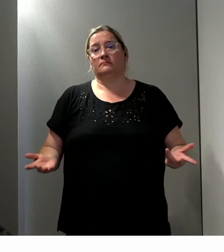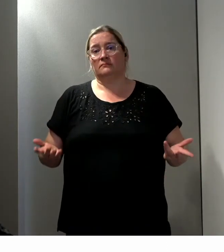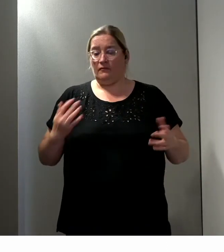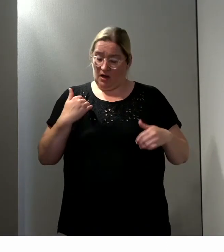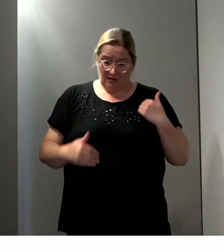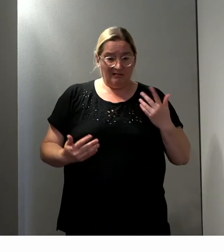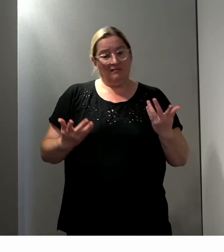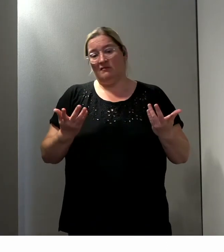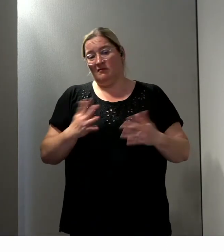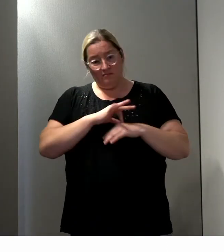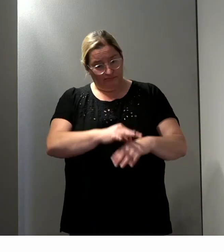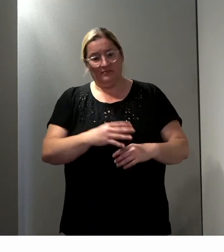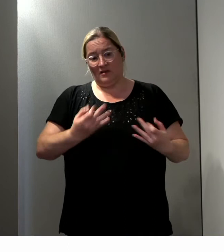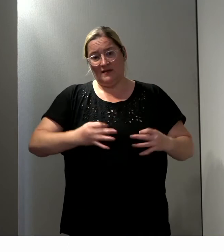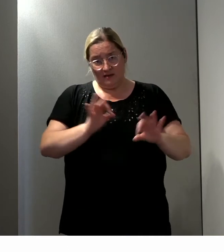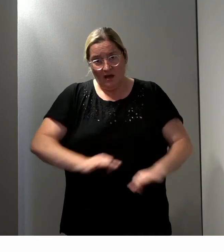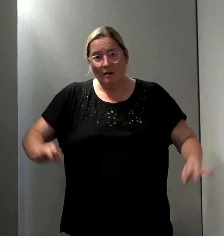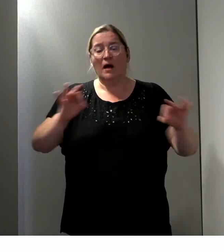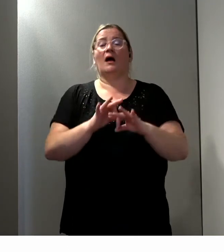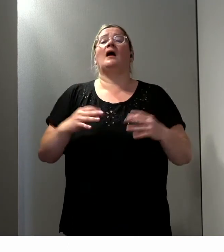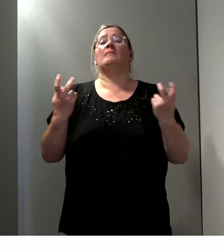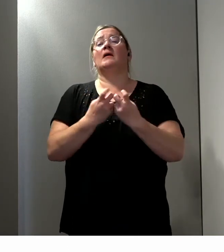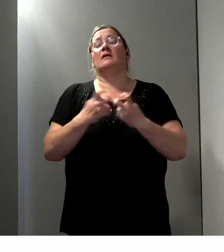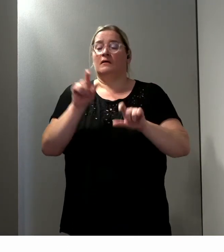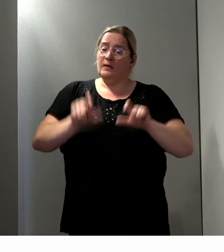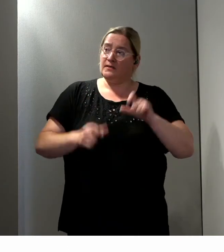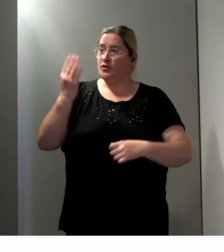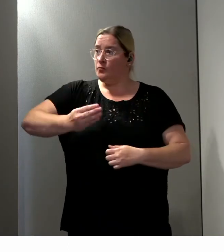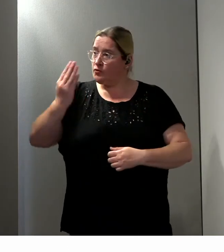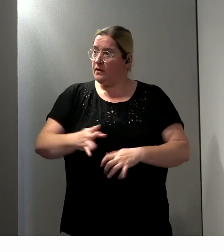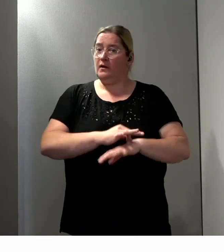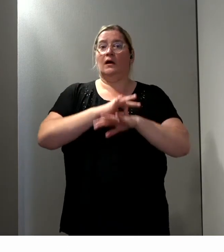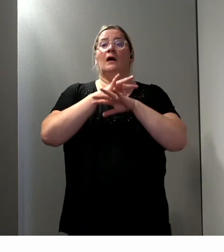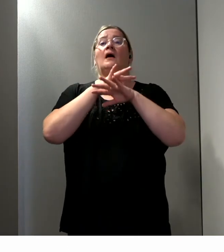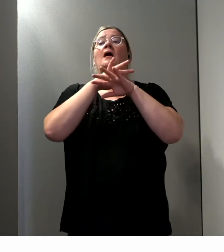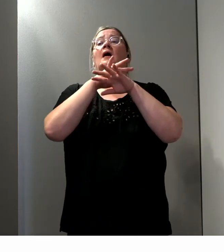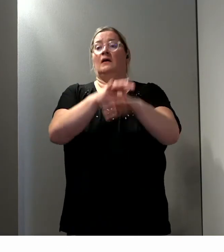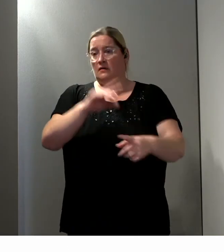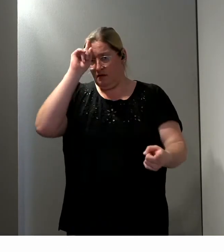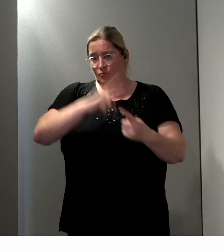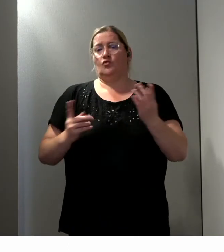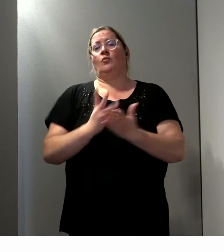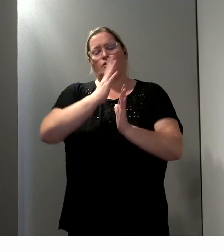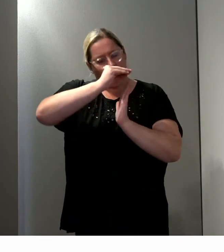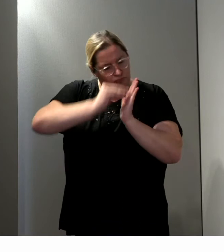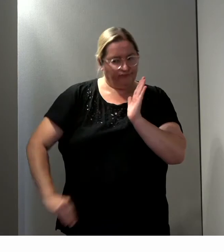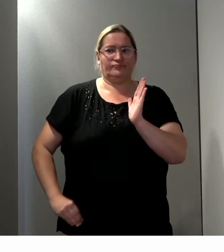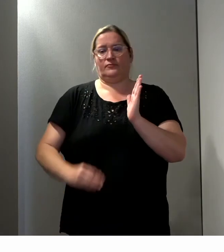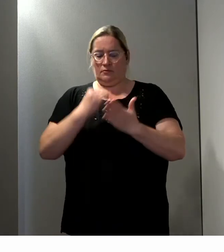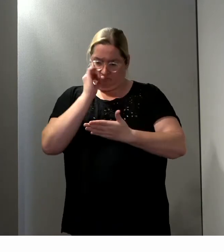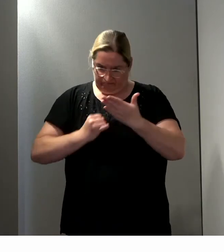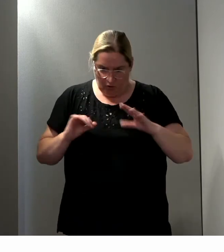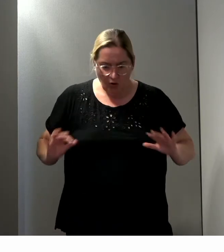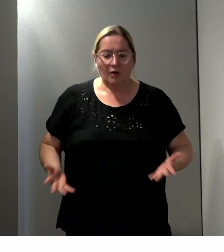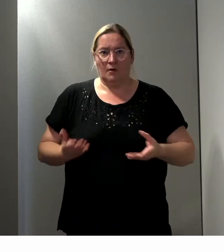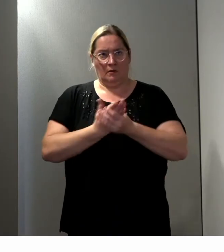les accompagnements classiques. Certains qui peuvent avoir besoin d'un accompagnateur dans la rédaction de projets et qui freinent finalement